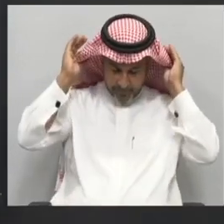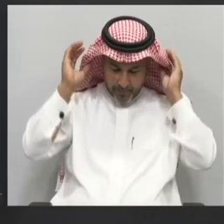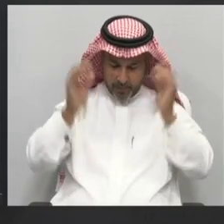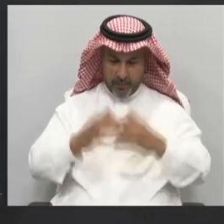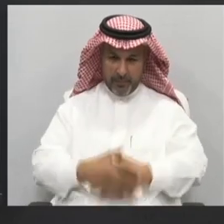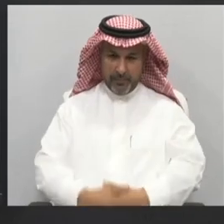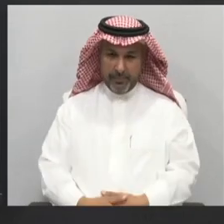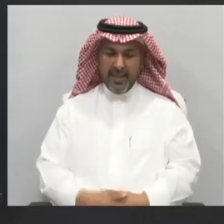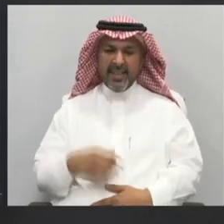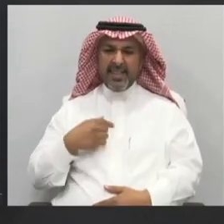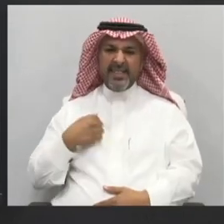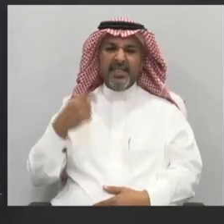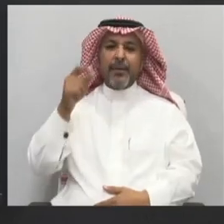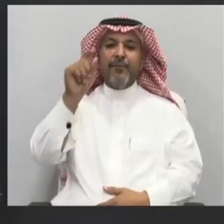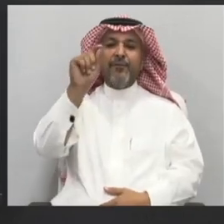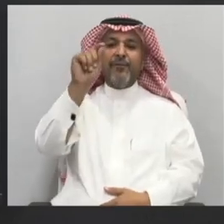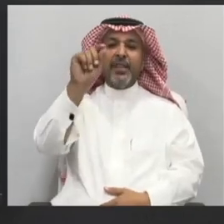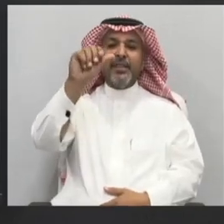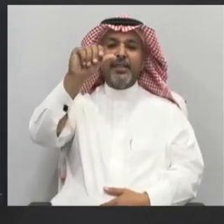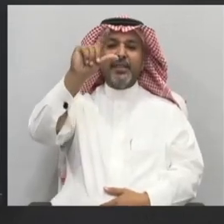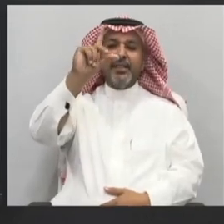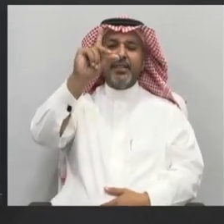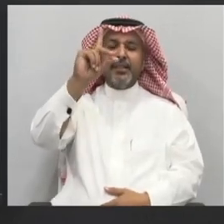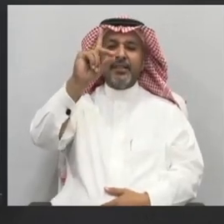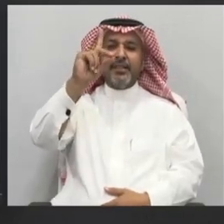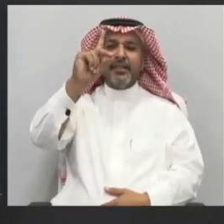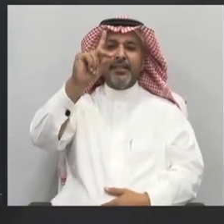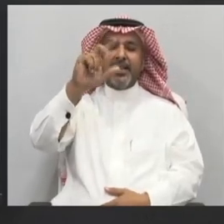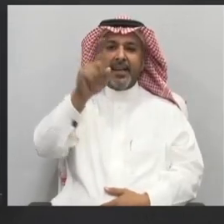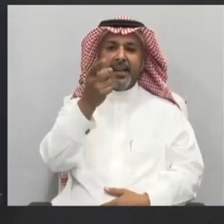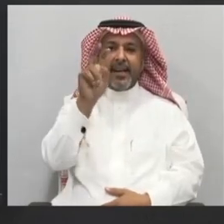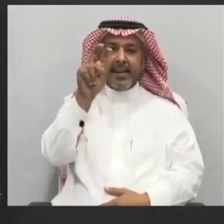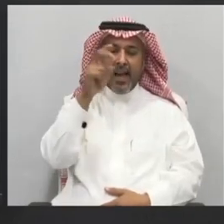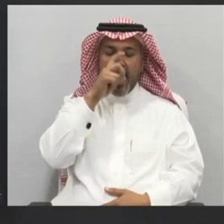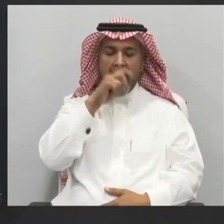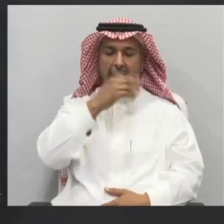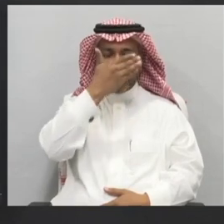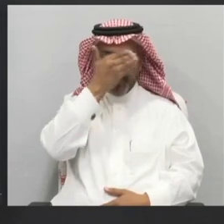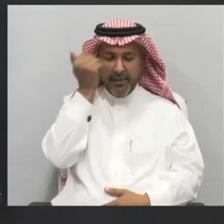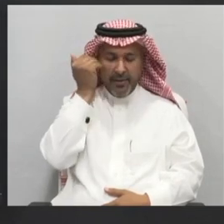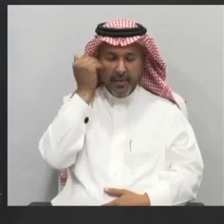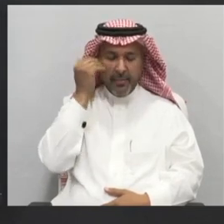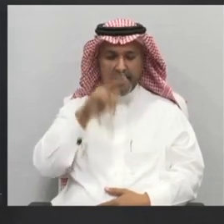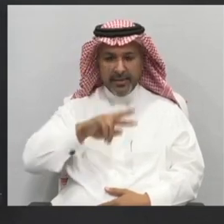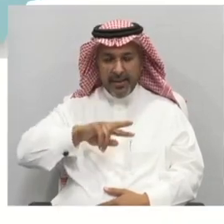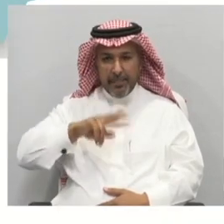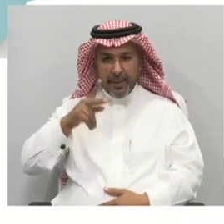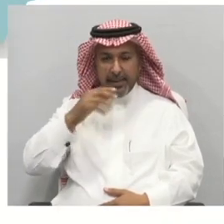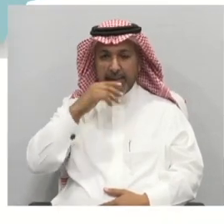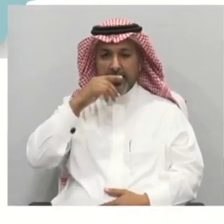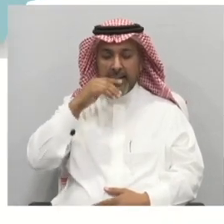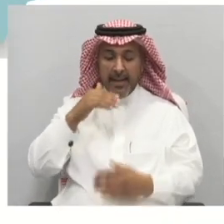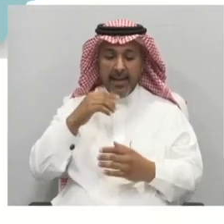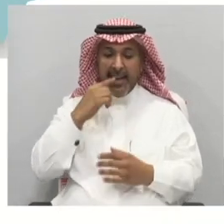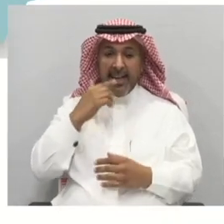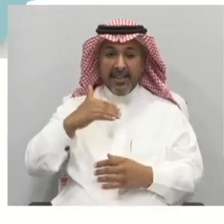سبحانه وتعالى فهي من ادله الداله على وجود الله سبحانه وتعالى ولهذا يقر بوجود الله